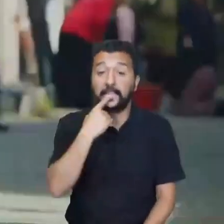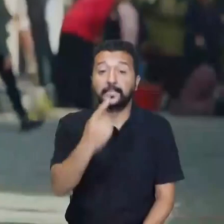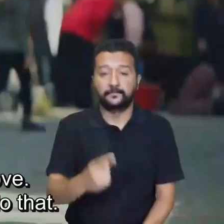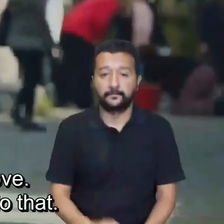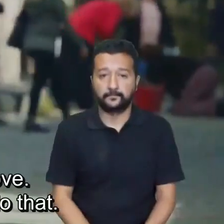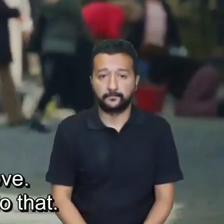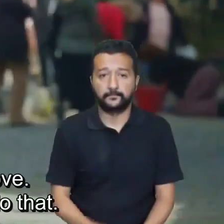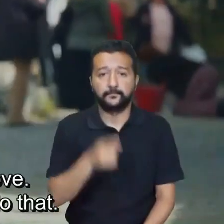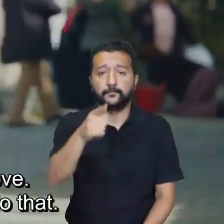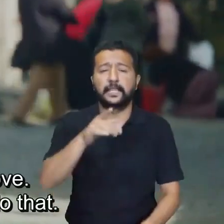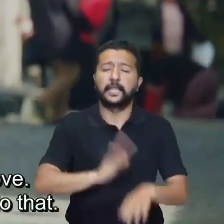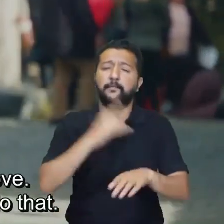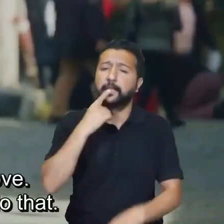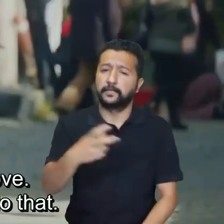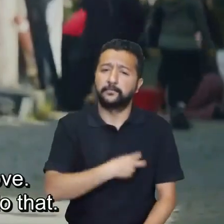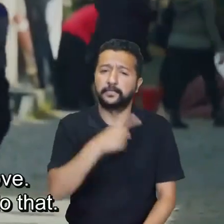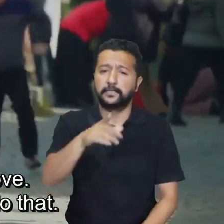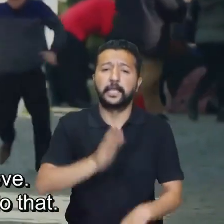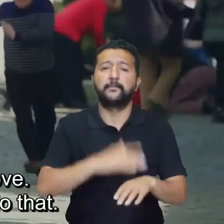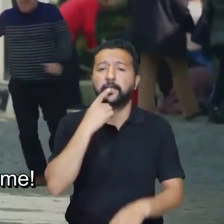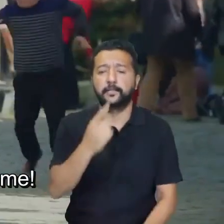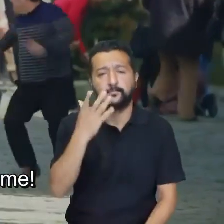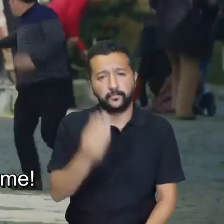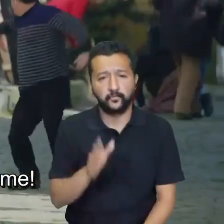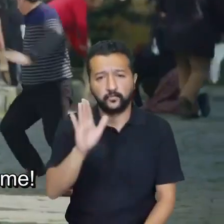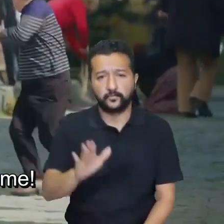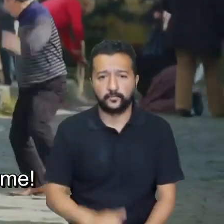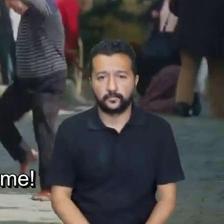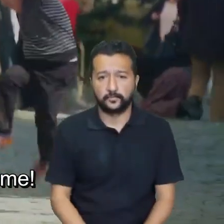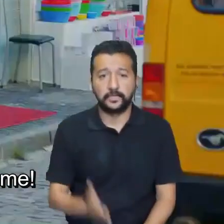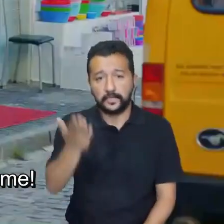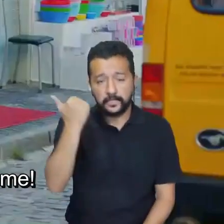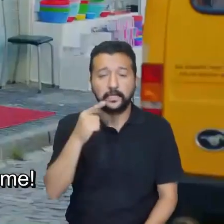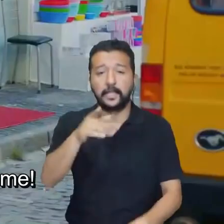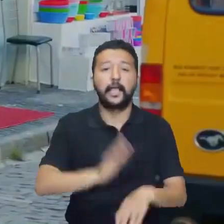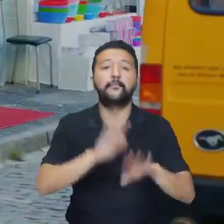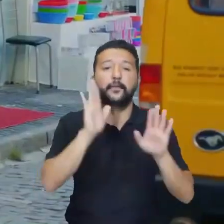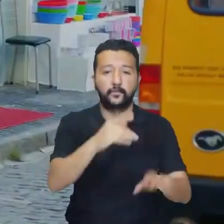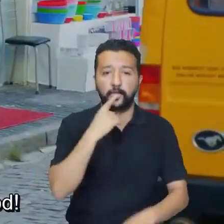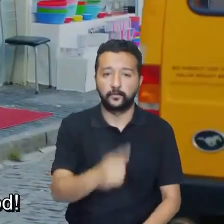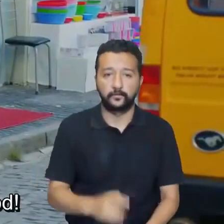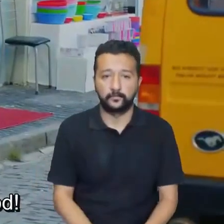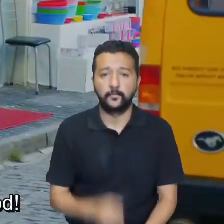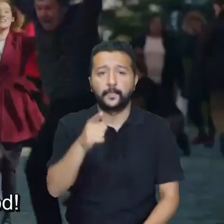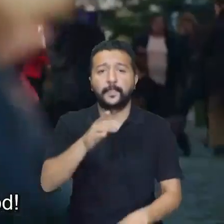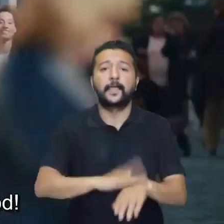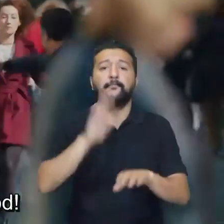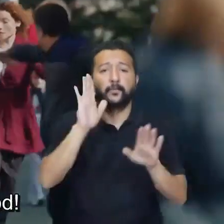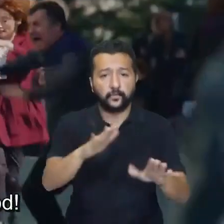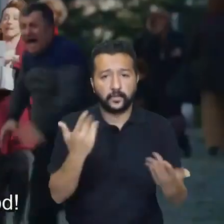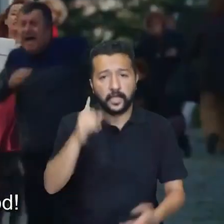yapma buraya! Perhancığım yapma aşkım, yapma bir tane. Kişi sıra atıyor. Yapma yavrum! Yapma